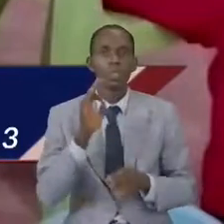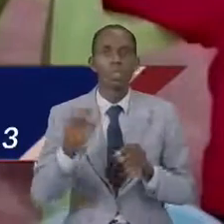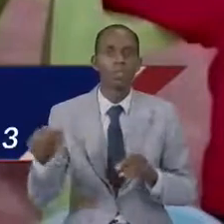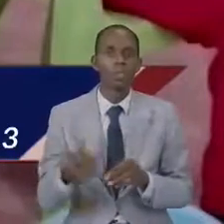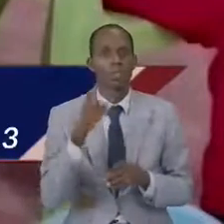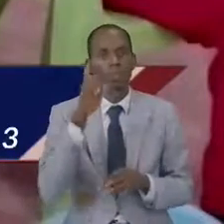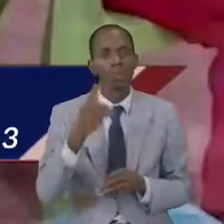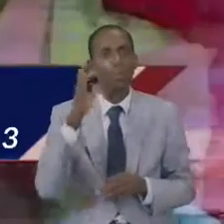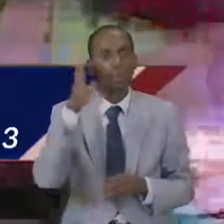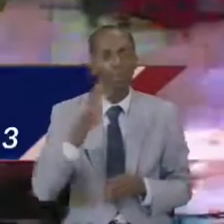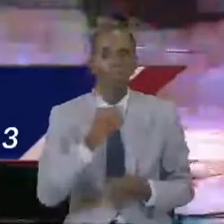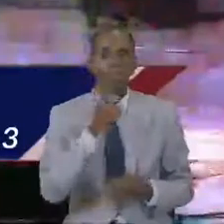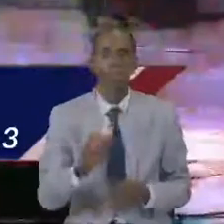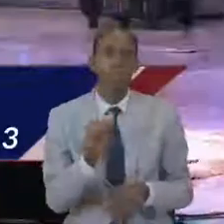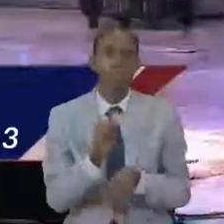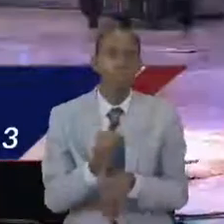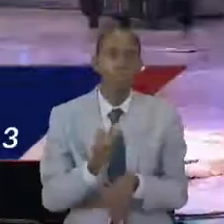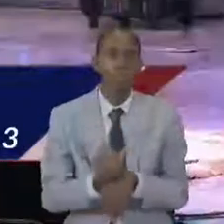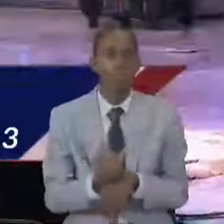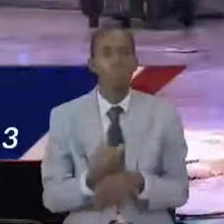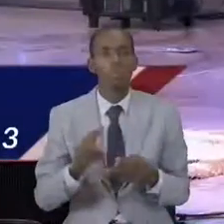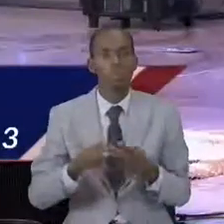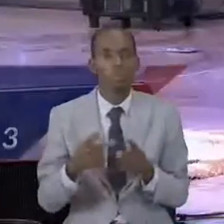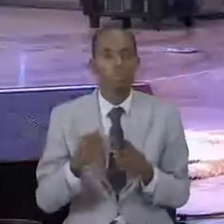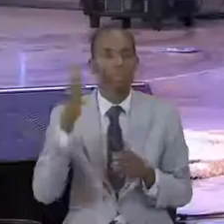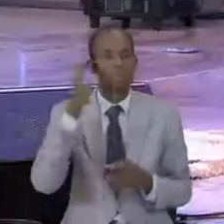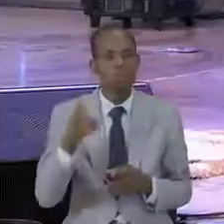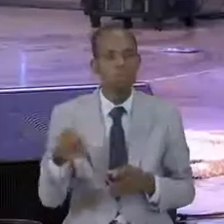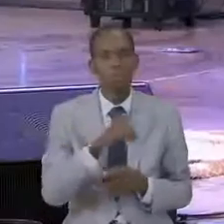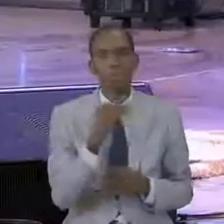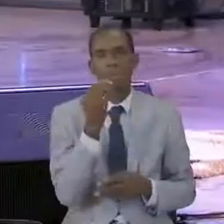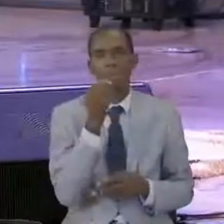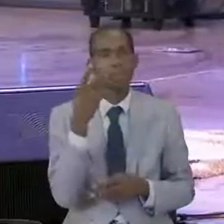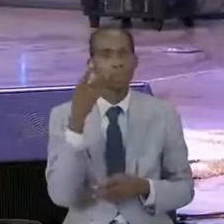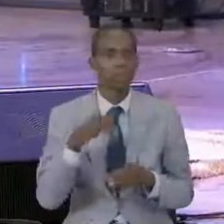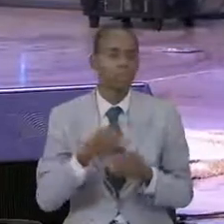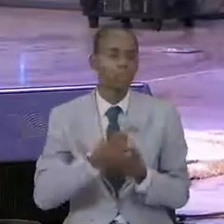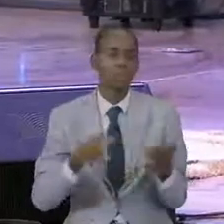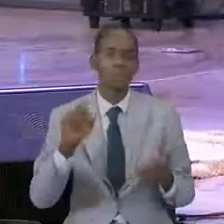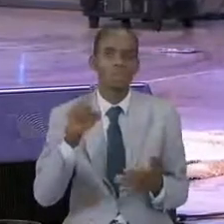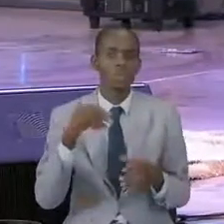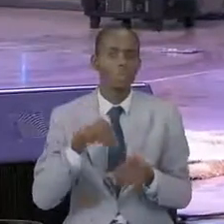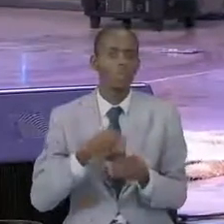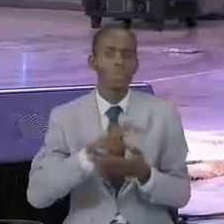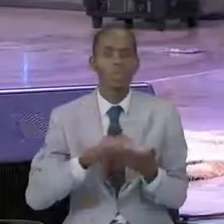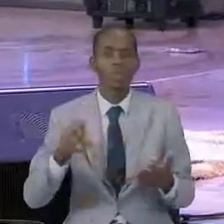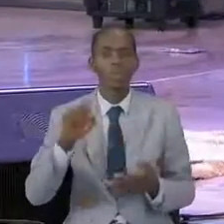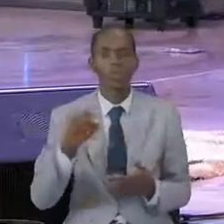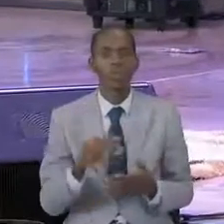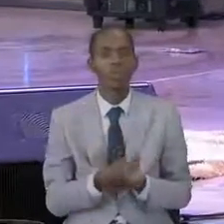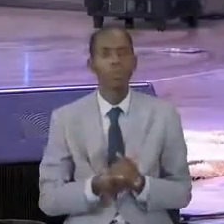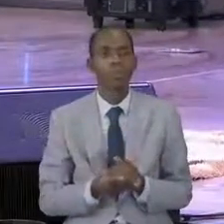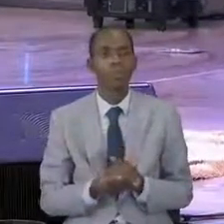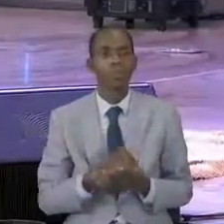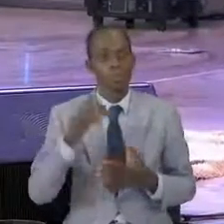si quelqu'un ne veut pas travailler quel est le mange pas non plus verset 11 nous apprenons